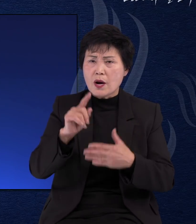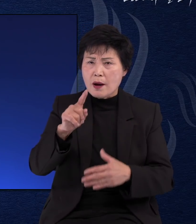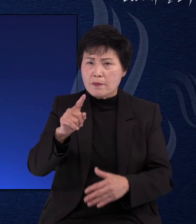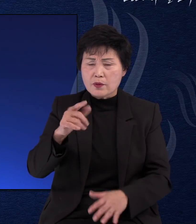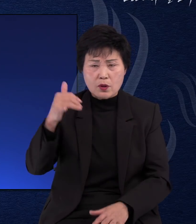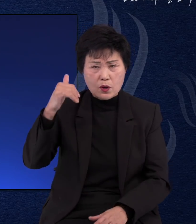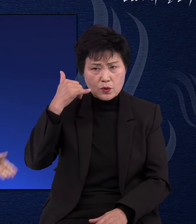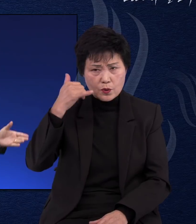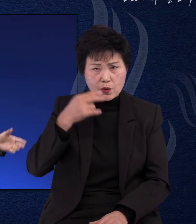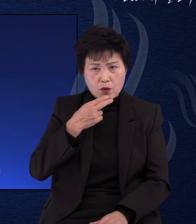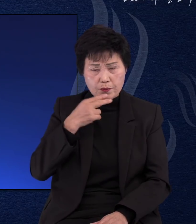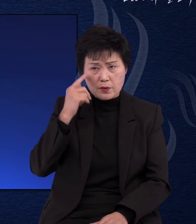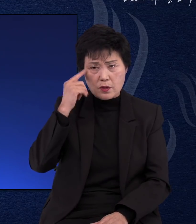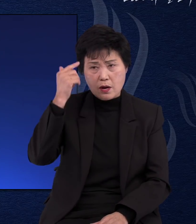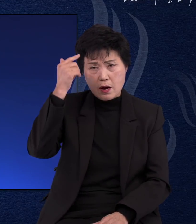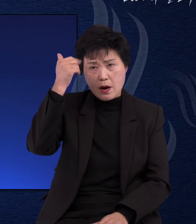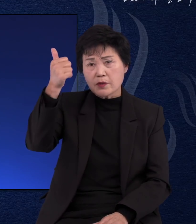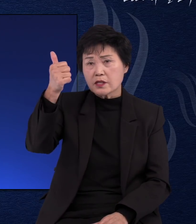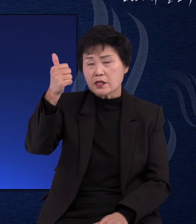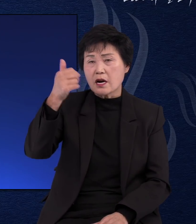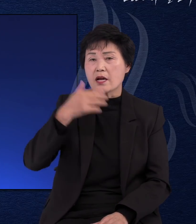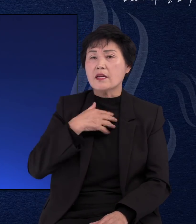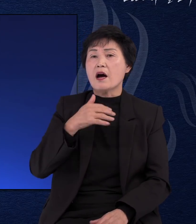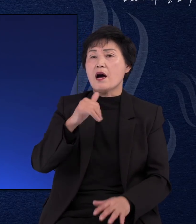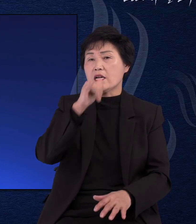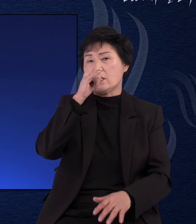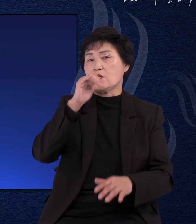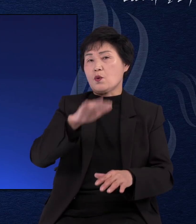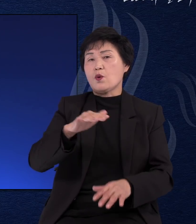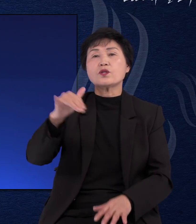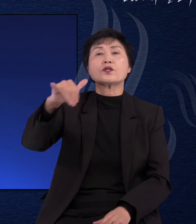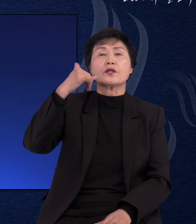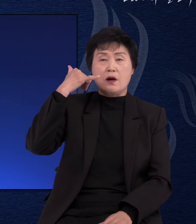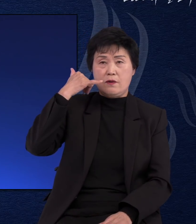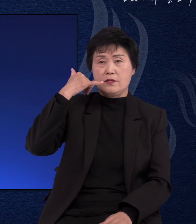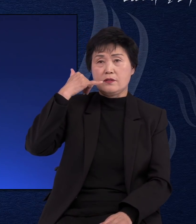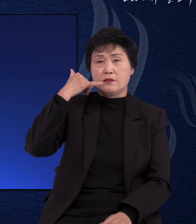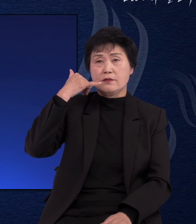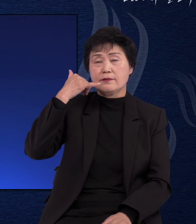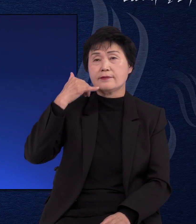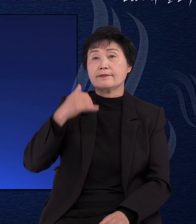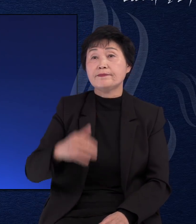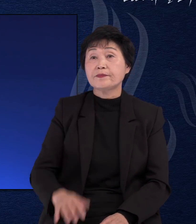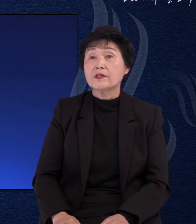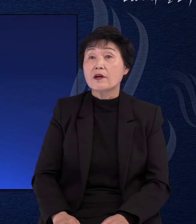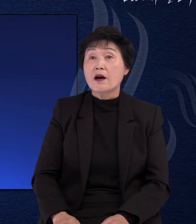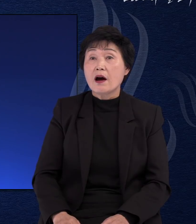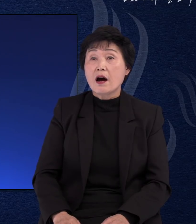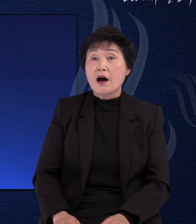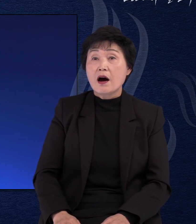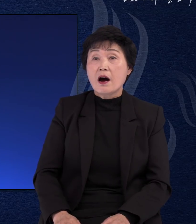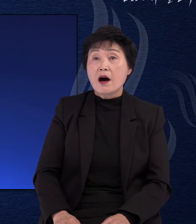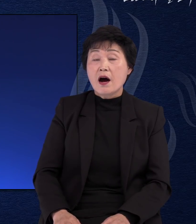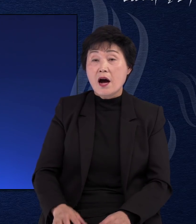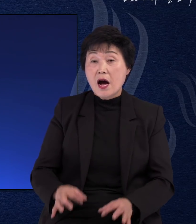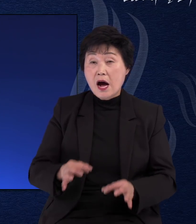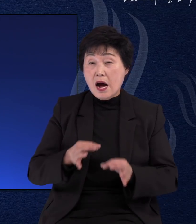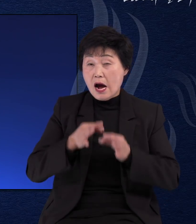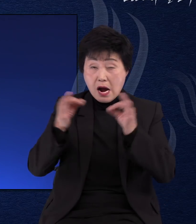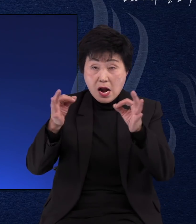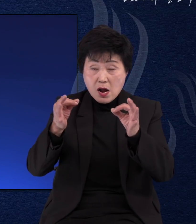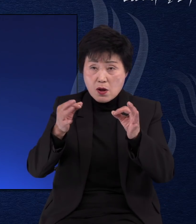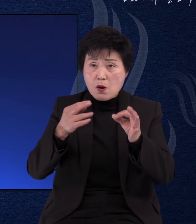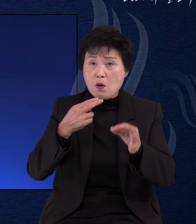수요일쯤에 자취방 주인집으로 전화해서 학생 전화 왔네 받아보라고 주인집 방으로 가니 소리 한번 잘 안 지르던 아버지가 큰